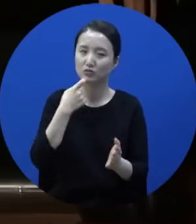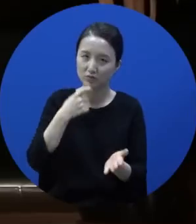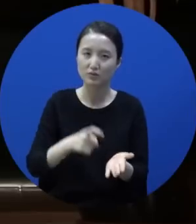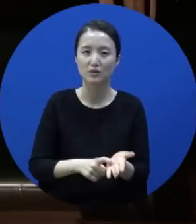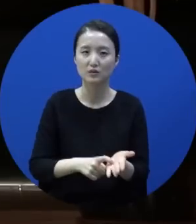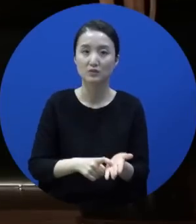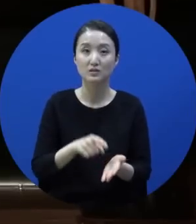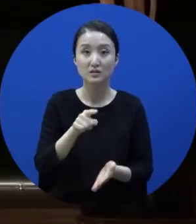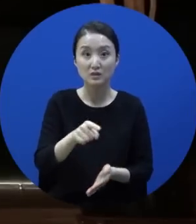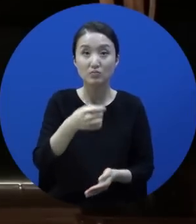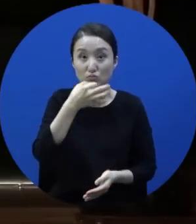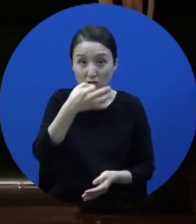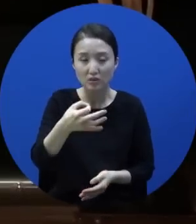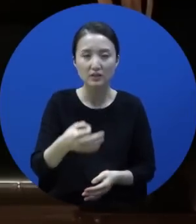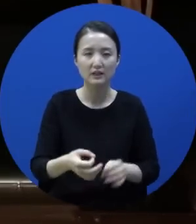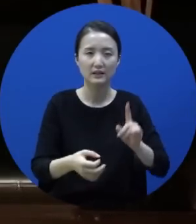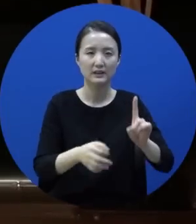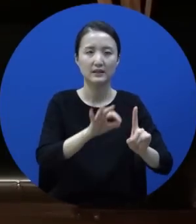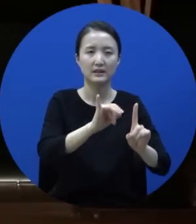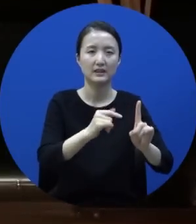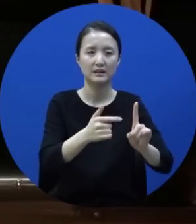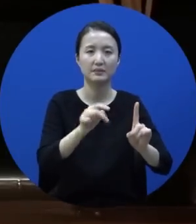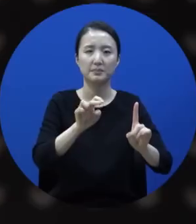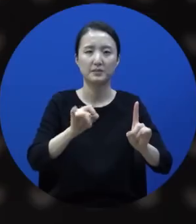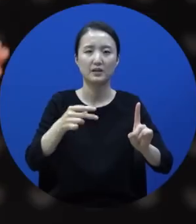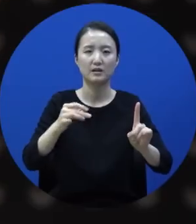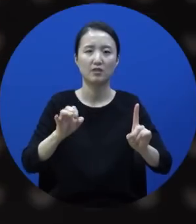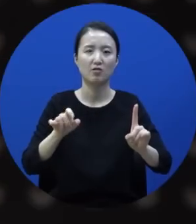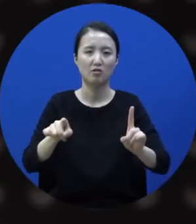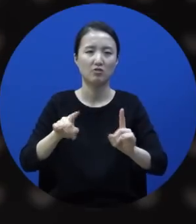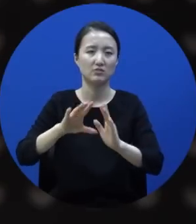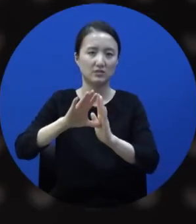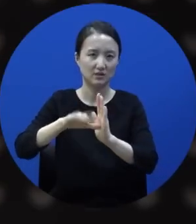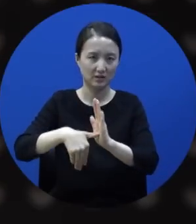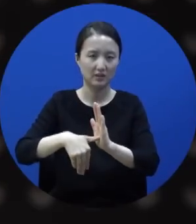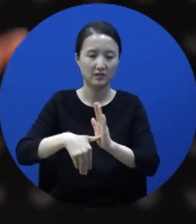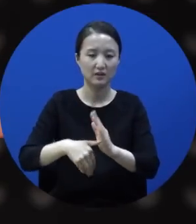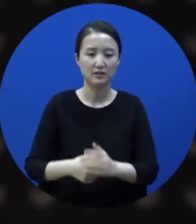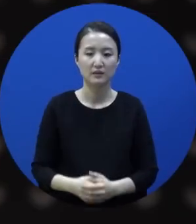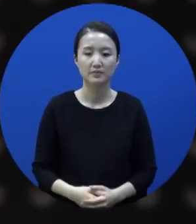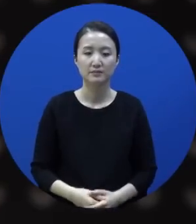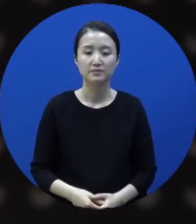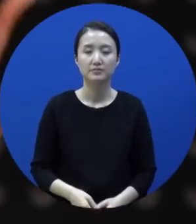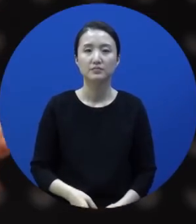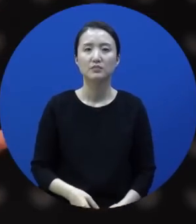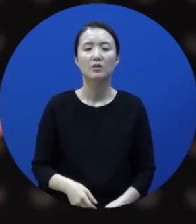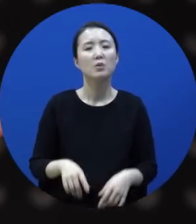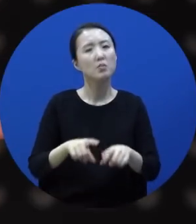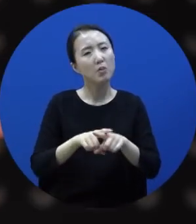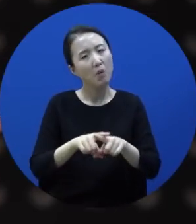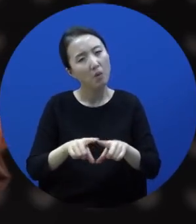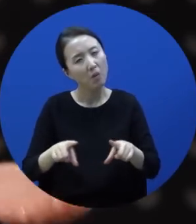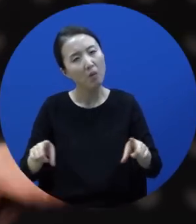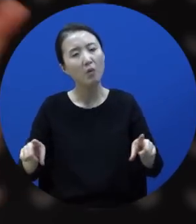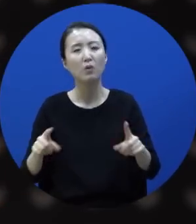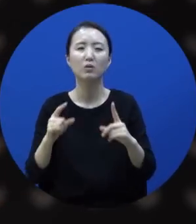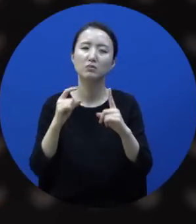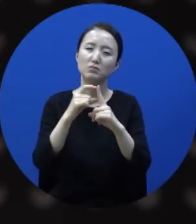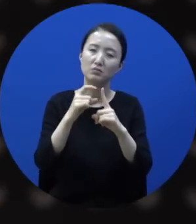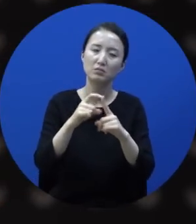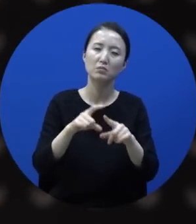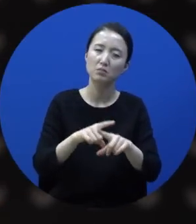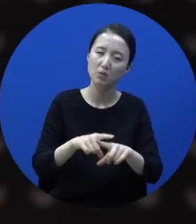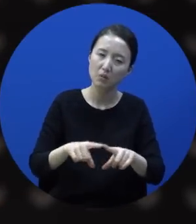제가 말씀드리고 싶은 건 여기 나와 있는 것처럼 우선은 관심 주제로 계속 가지만 너무나 일상적인 것들만 가져가면